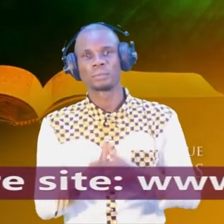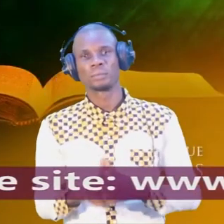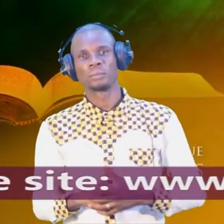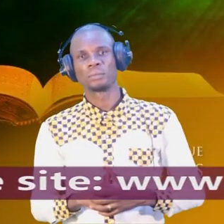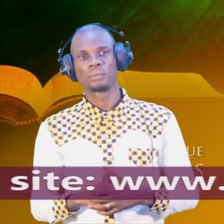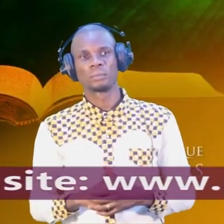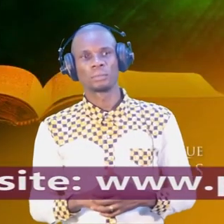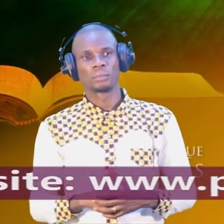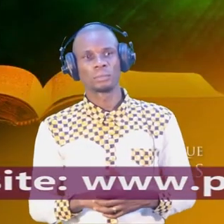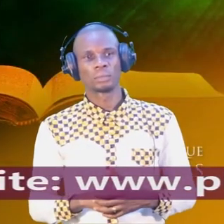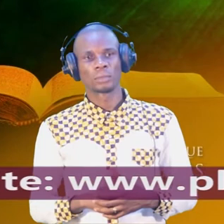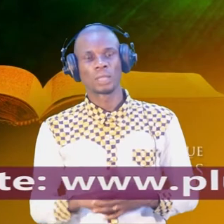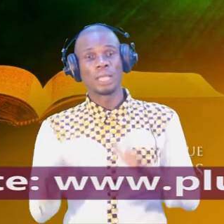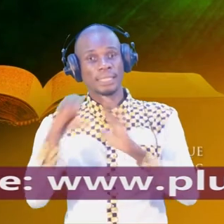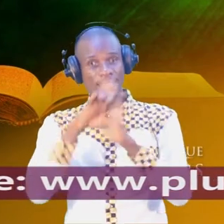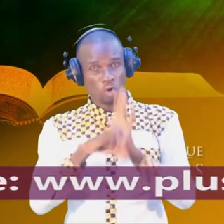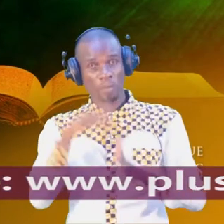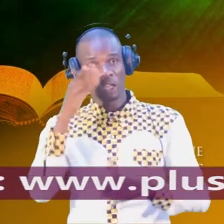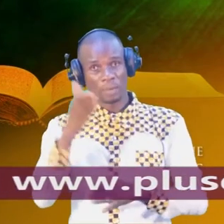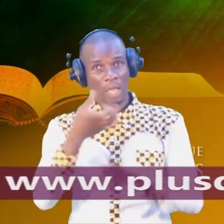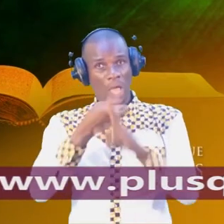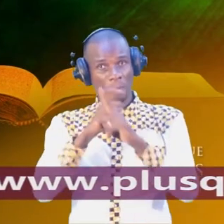Simsujudie jirani yako uongo.